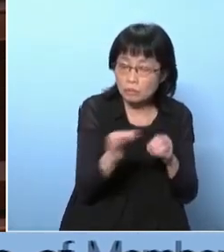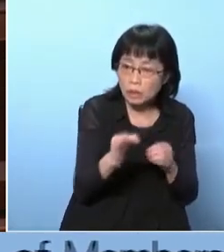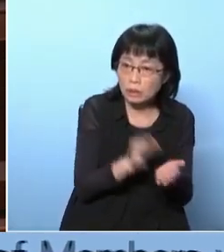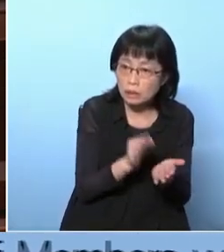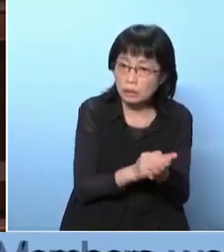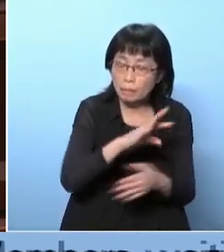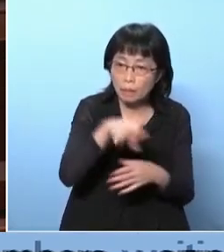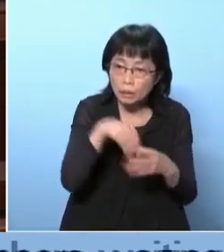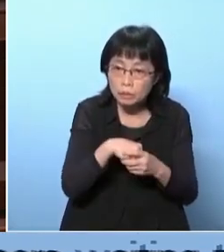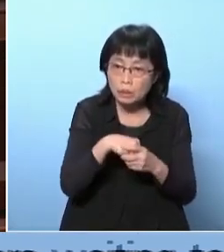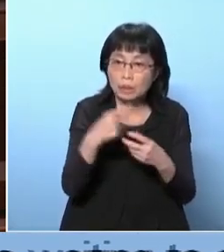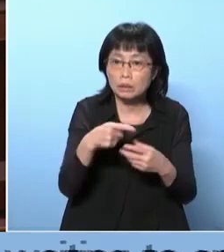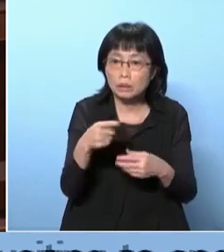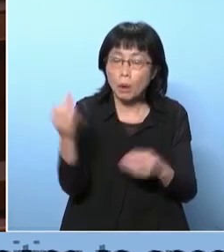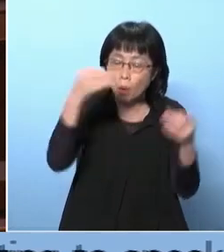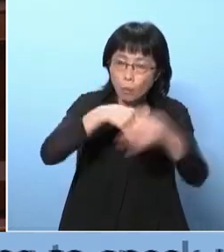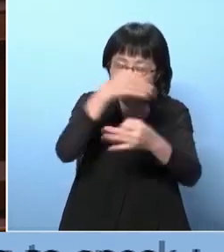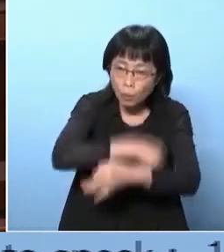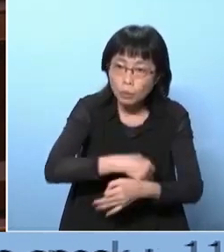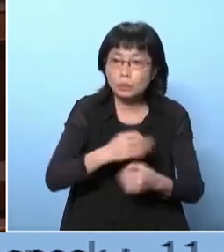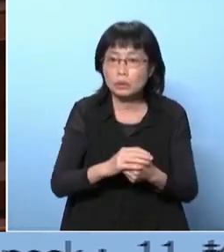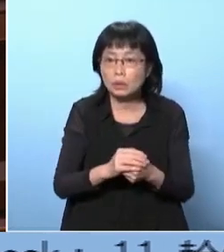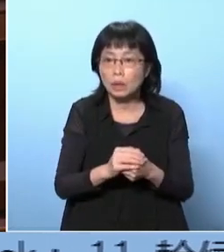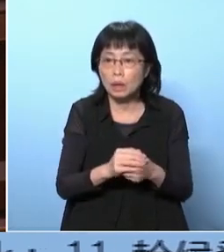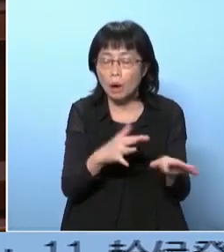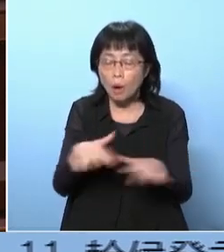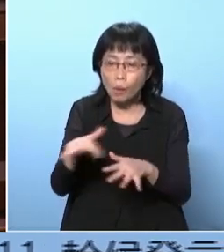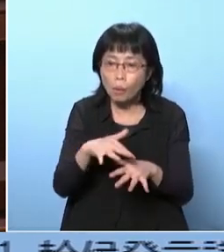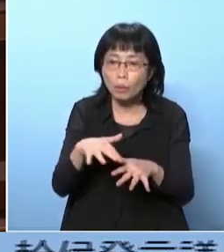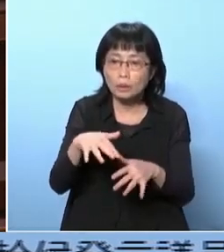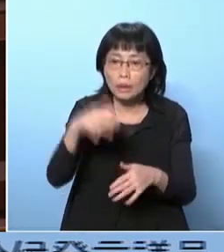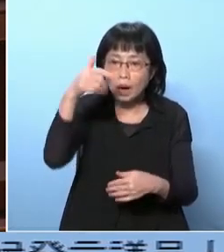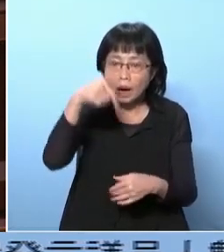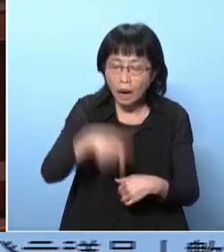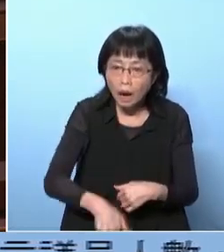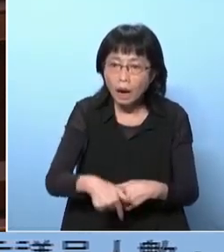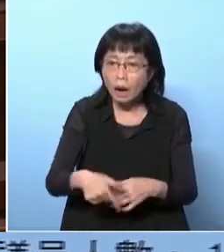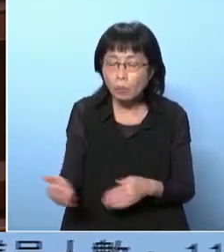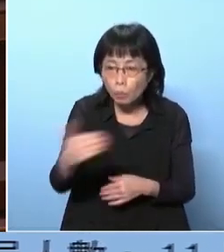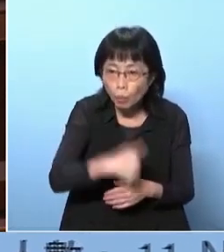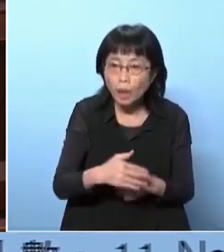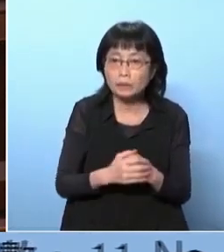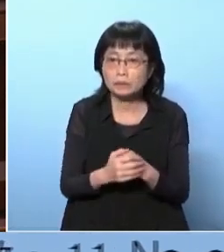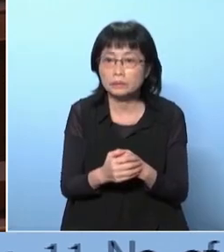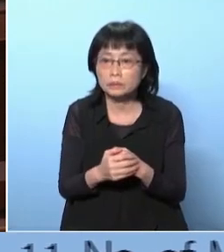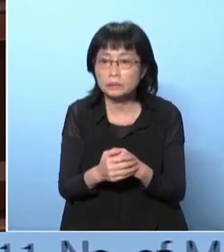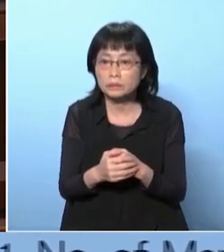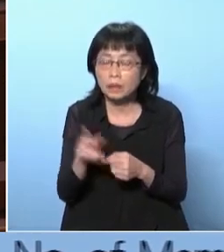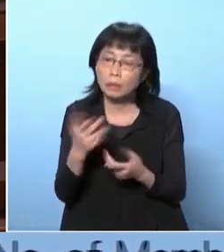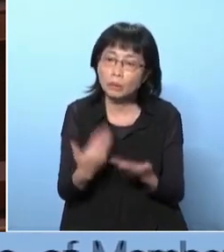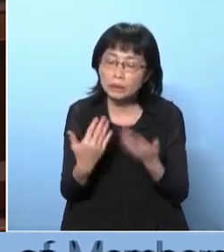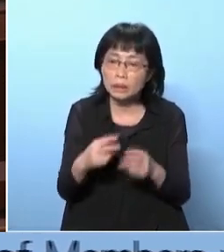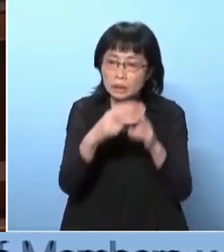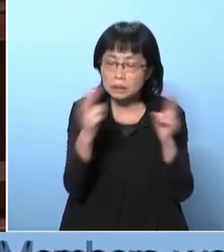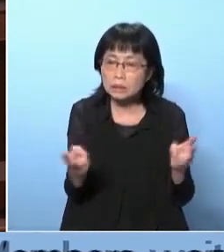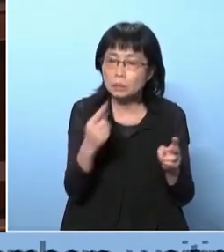括了海岸公園，好似海下灣、東平洲等，和一些天然的島嶼，好似橋咀